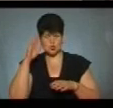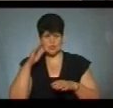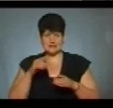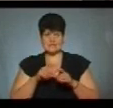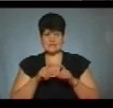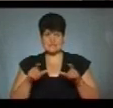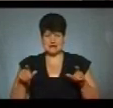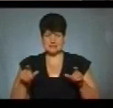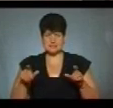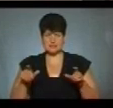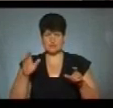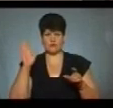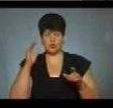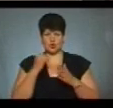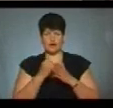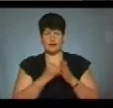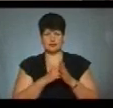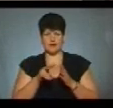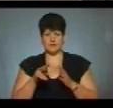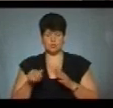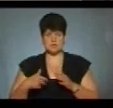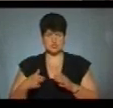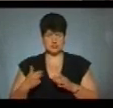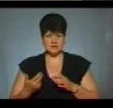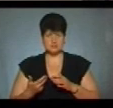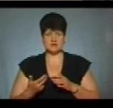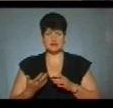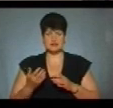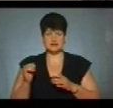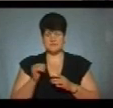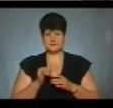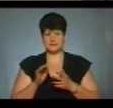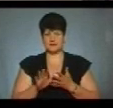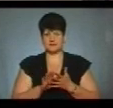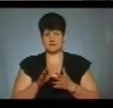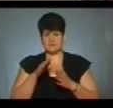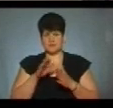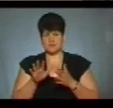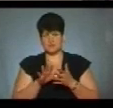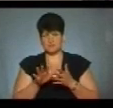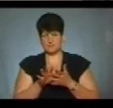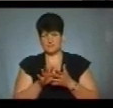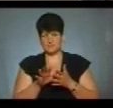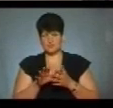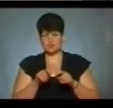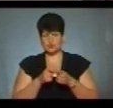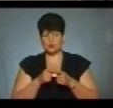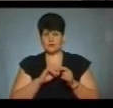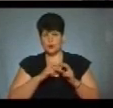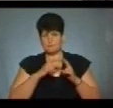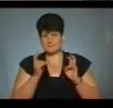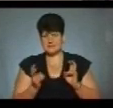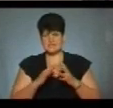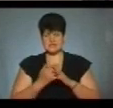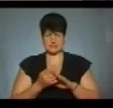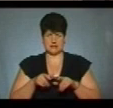Заліщики водоканал, пошкоджено 150 метрів сільської дороги та підмито міст на сільській дорозі. Чи вже є